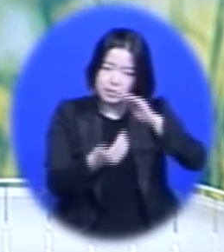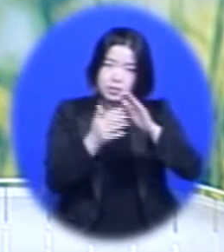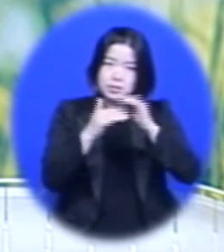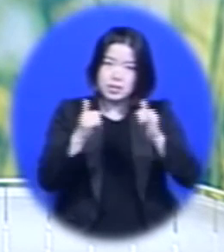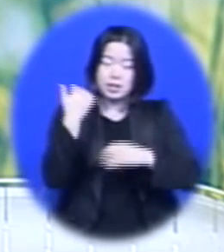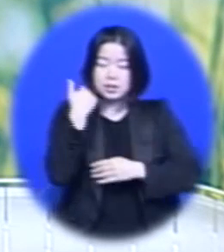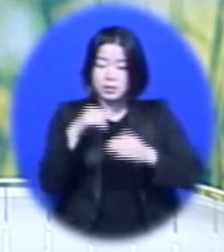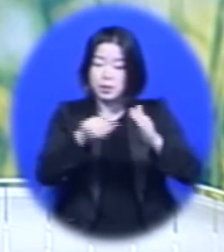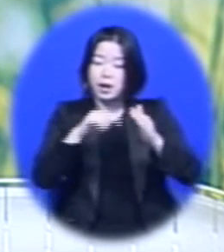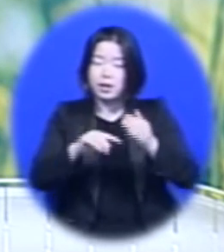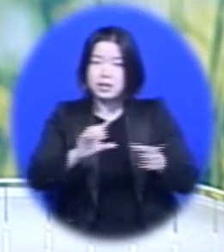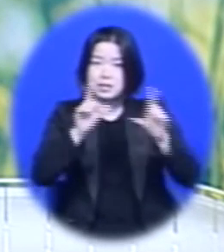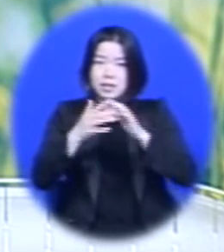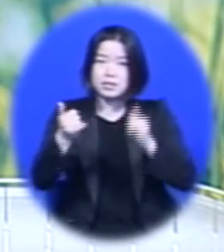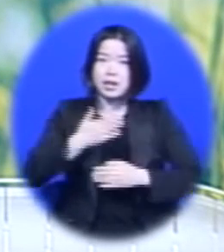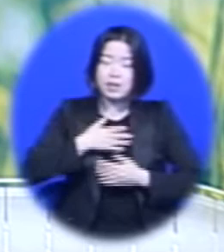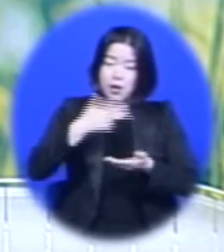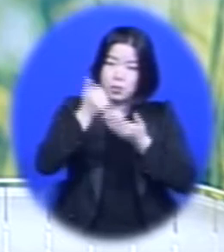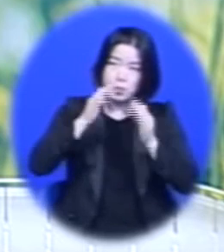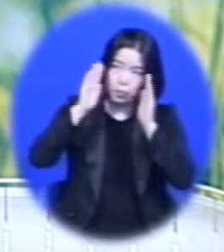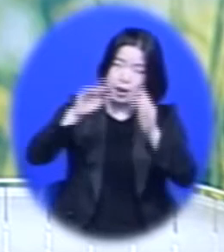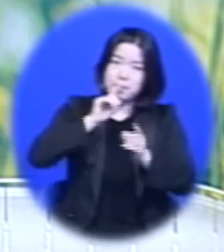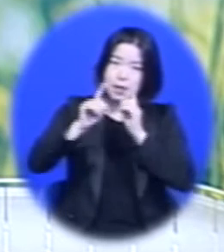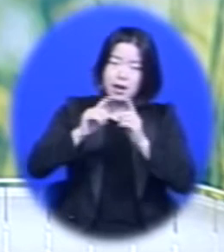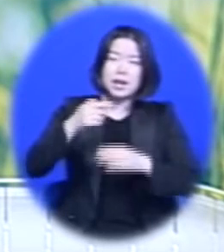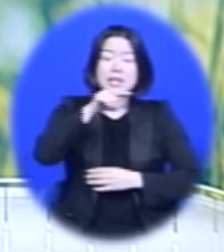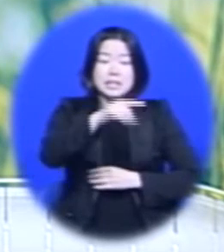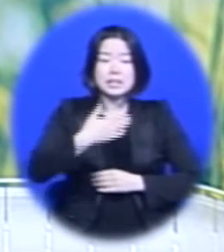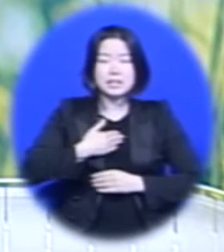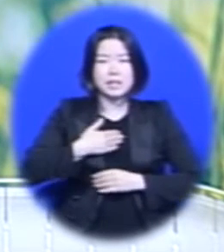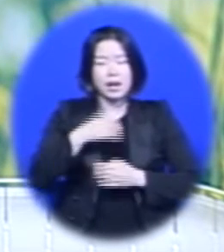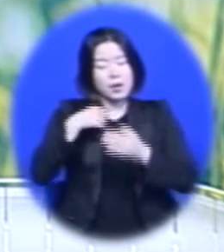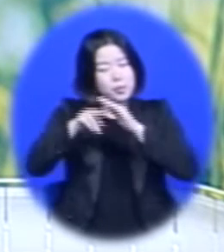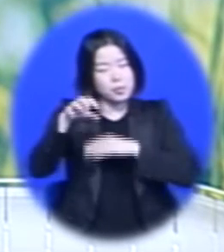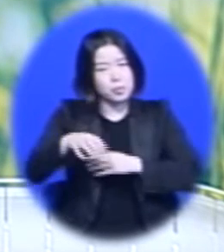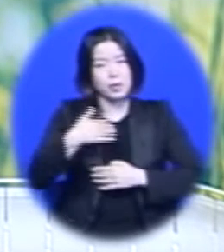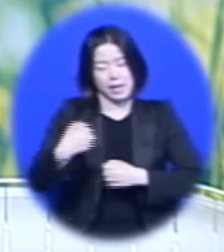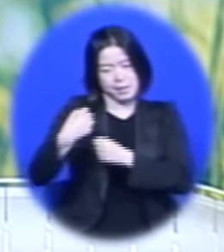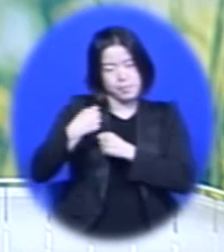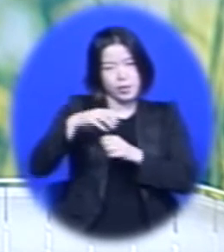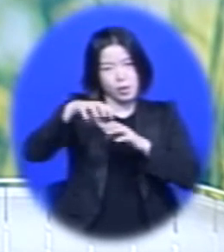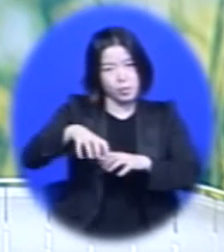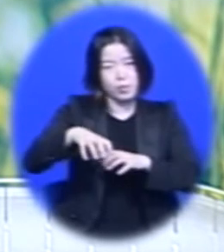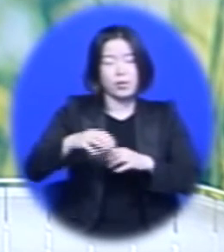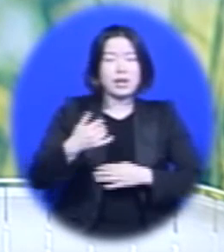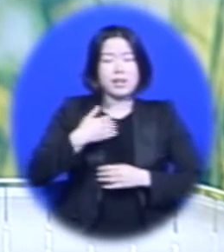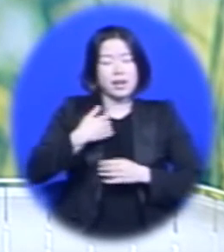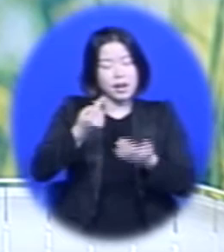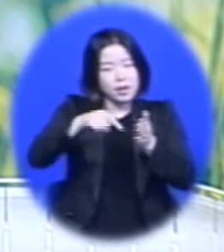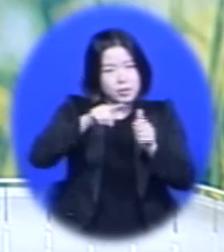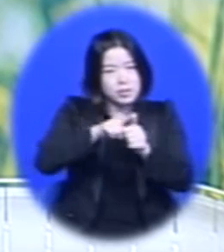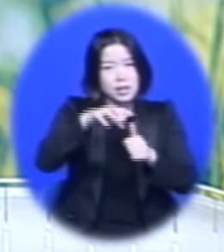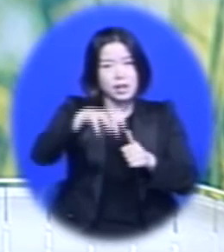자여 나는 여호와를 향하여 말하기를 그는 나의 피난처요 나의 요새요 내가 의뢰하는 하나님이라는